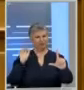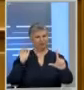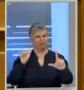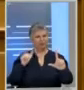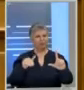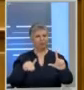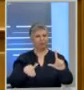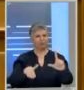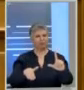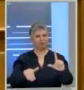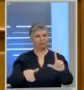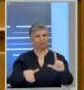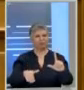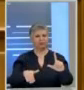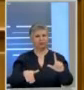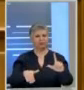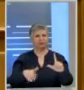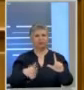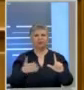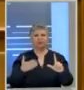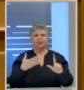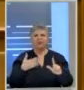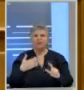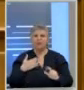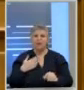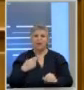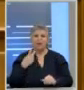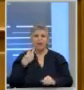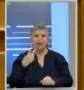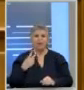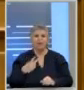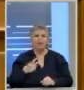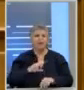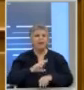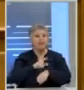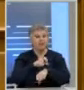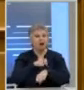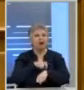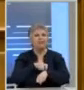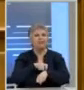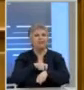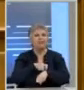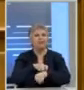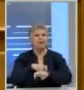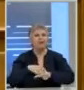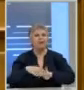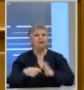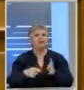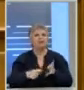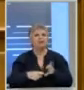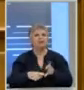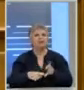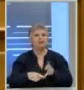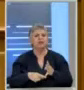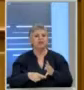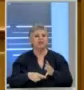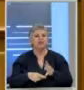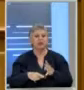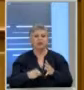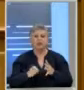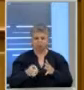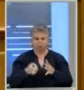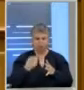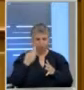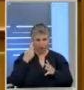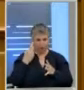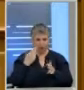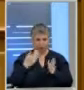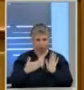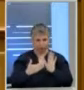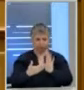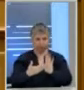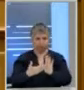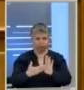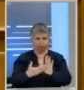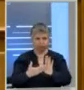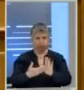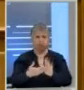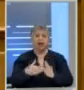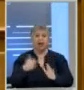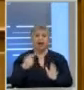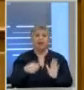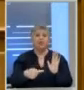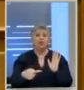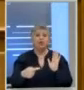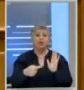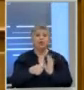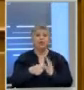πάμε να δούμε λοιπόν τι ακριβώς ψηφίζετε. Πάμε να δούμε το τέταρτο μνημόνιο. Αυτό εδώ είναι. 1000